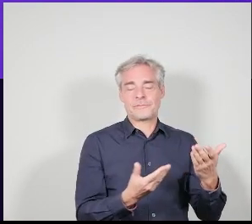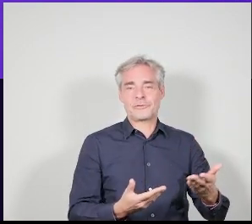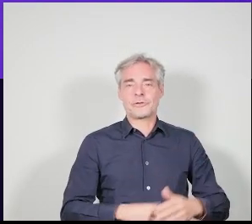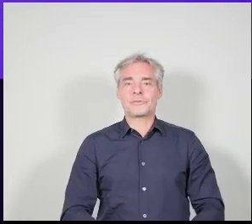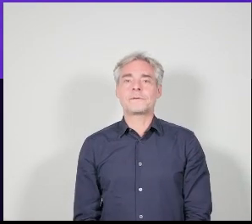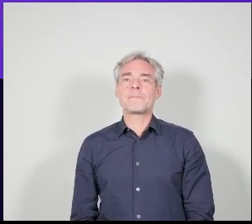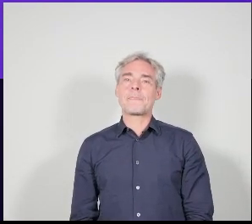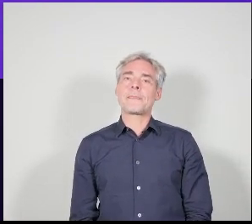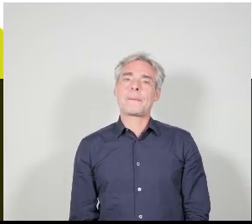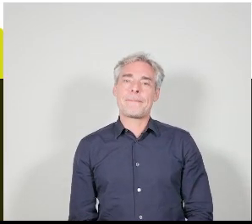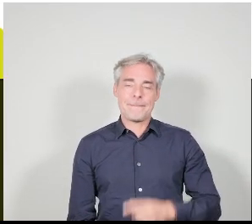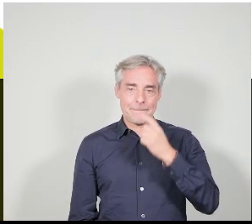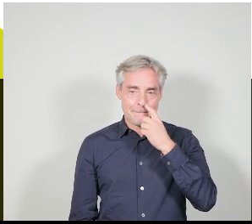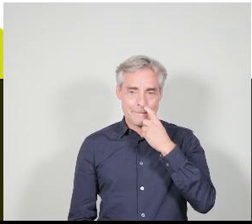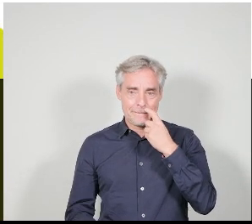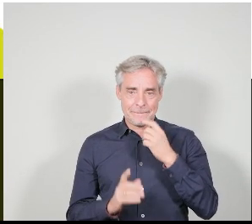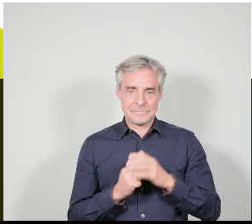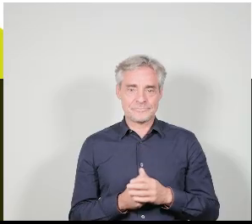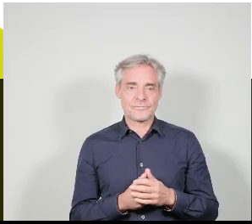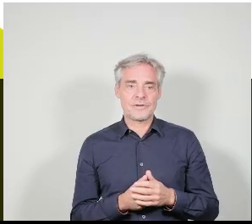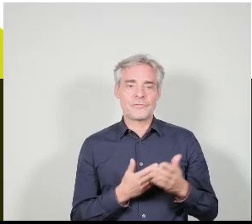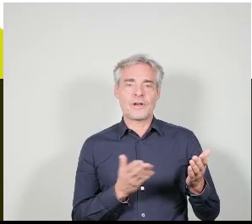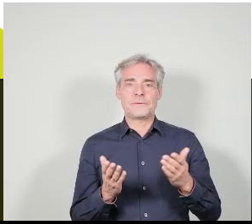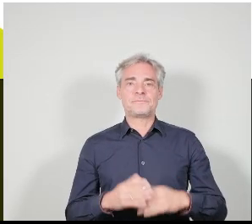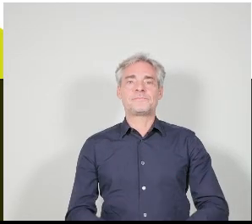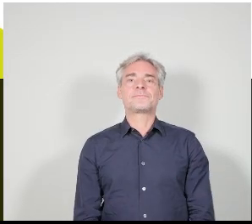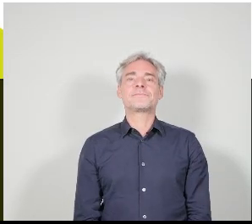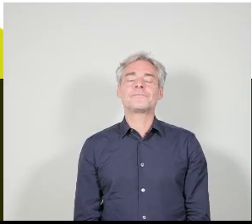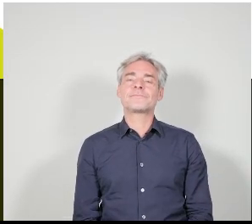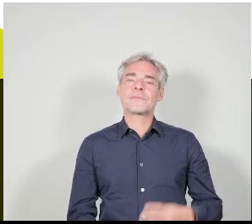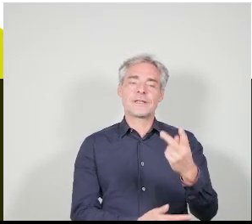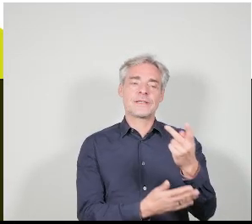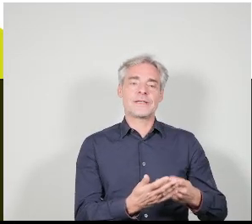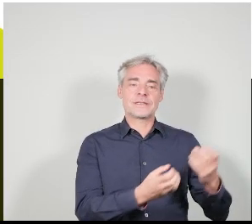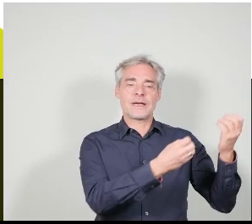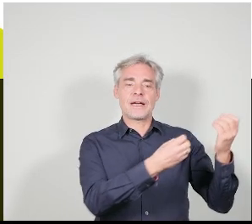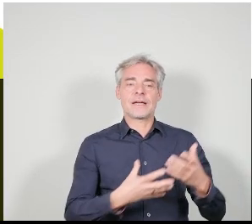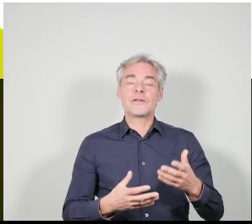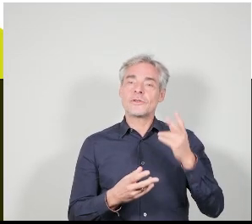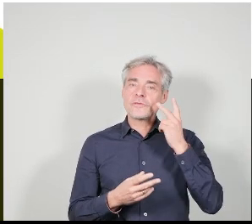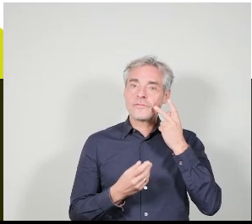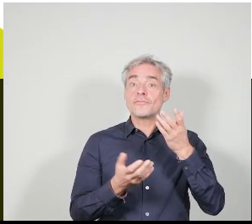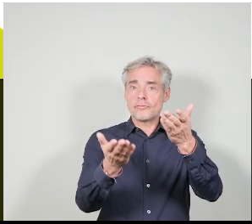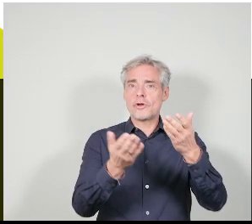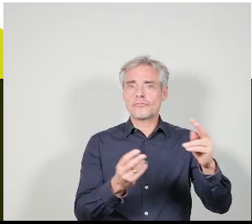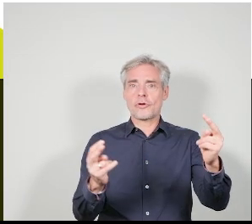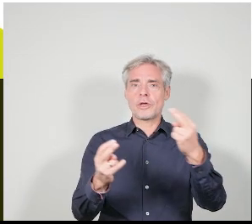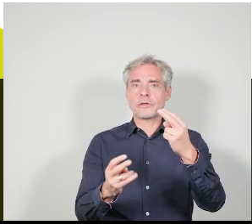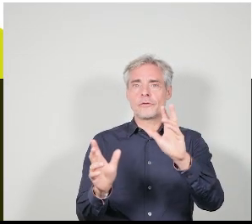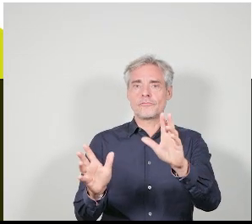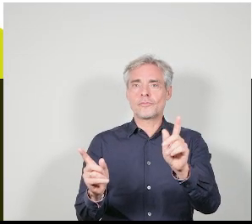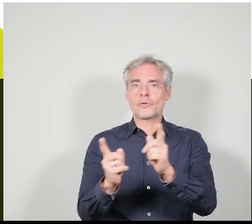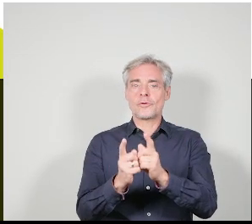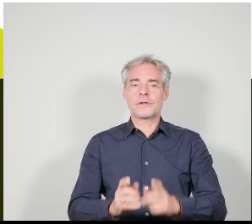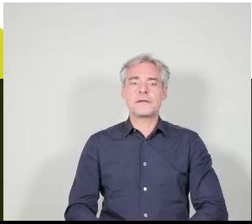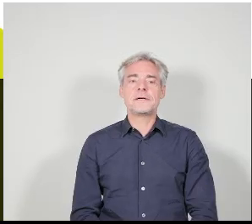sur nos échanges. Alors, voilà, dessin arrive. Je vous laisse le regarder un petit peu.